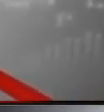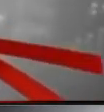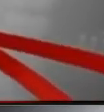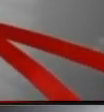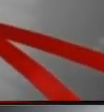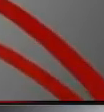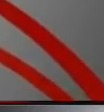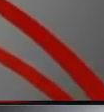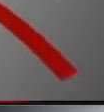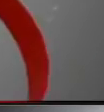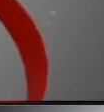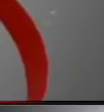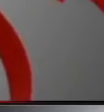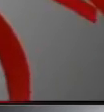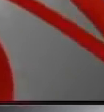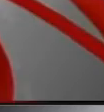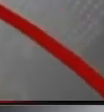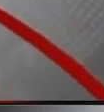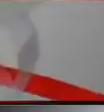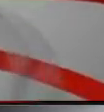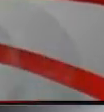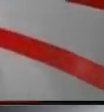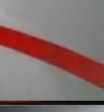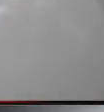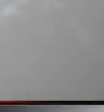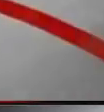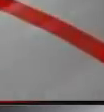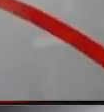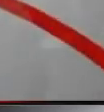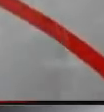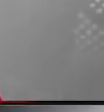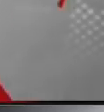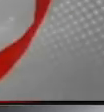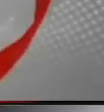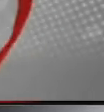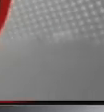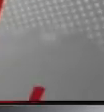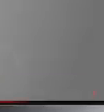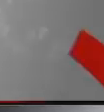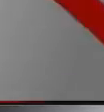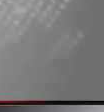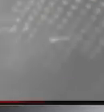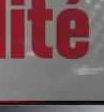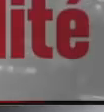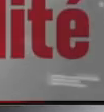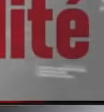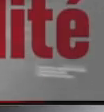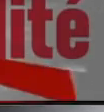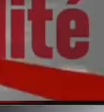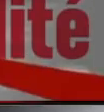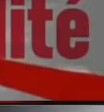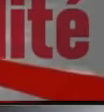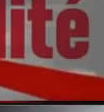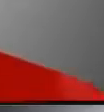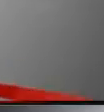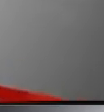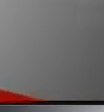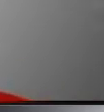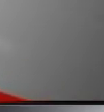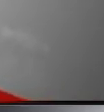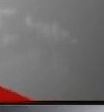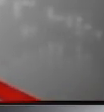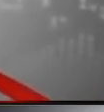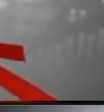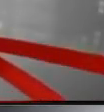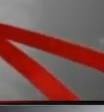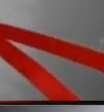dans le pays d'Haïti à travers le monde. Pour ce channel PIA, channel information, channel maman Pimba qui c'est la canus. Avec Tifo Grand Frère ou Tchèque au peuple et nous la